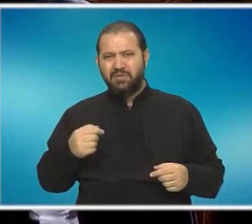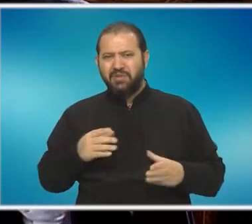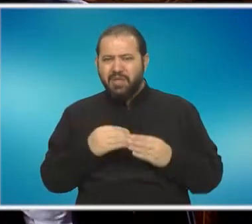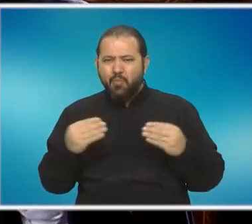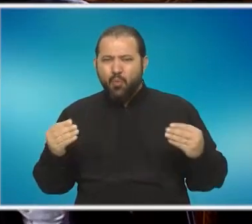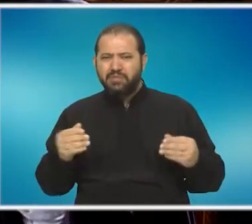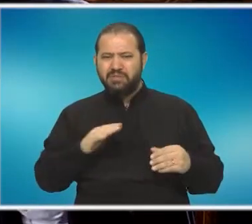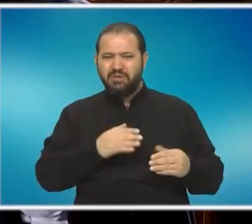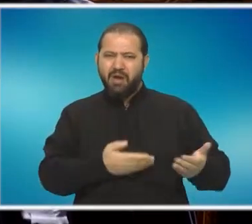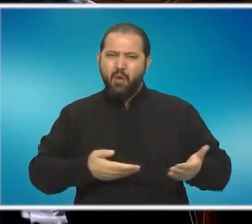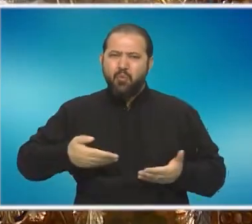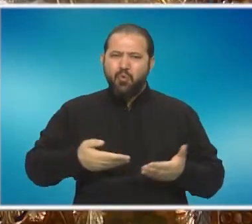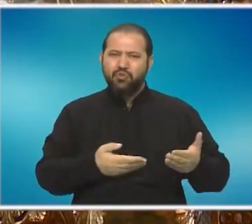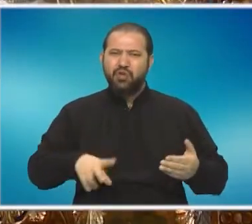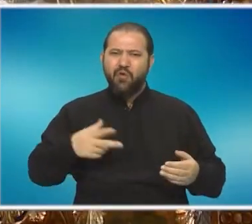carnage a putut să fie,